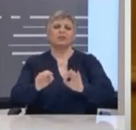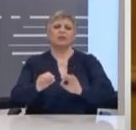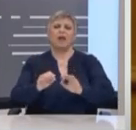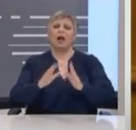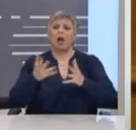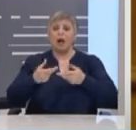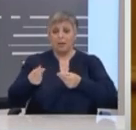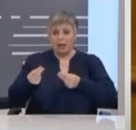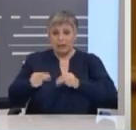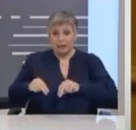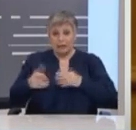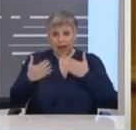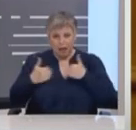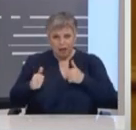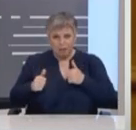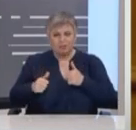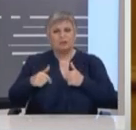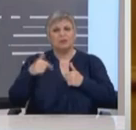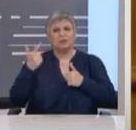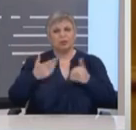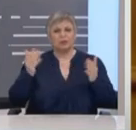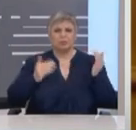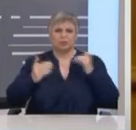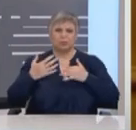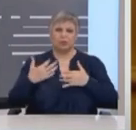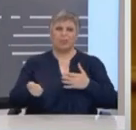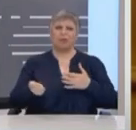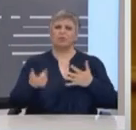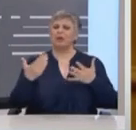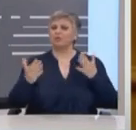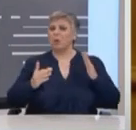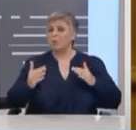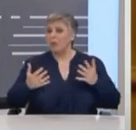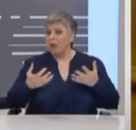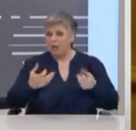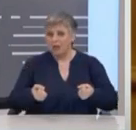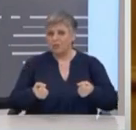όσο δεν μάλλον, θα υπάρχουν ενστάσεις, επιφυλάξεις. Πιστεύω ότι